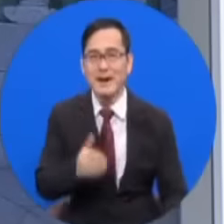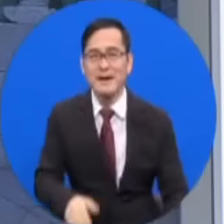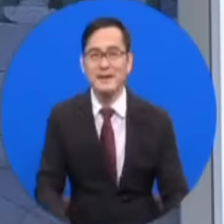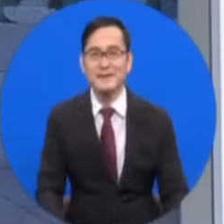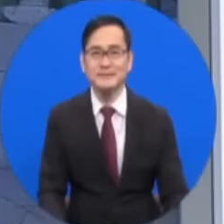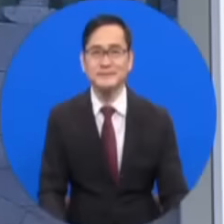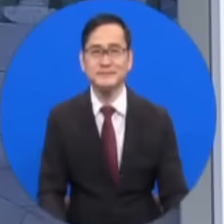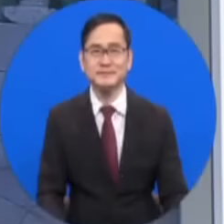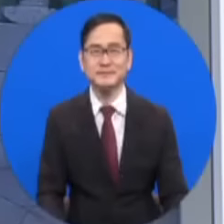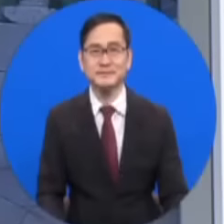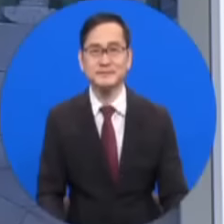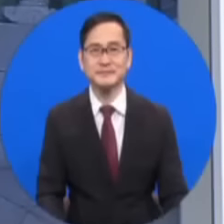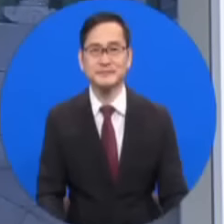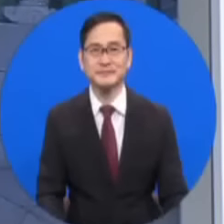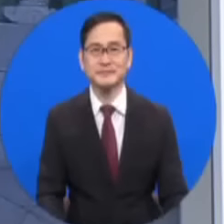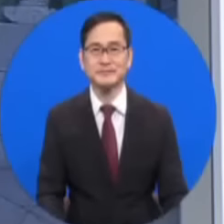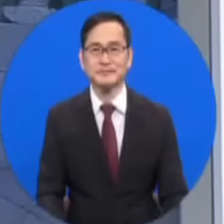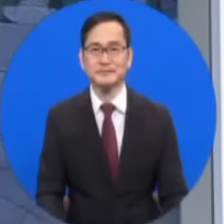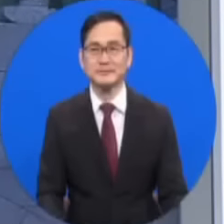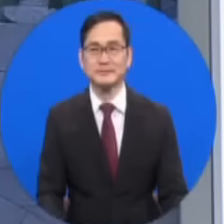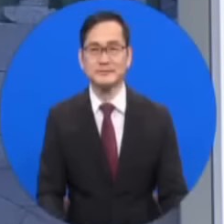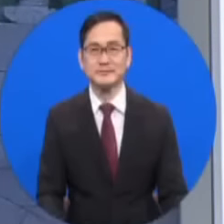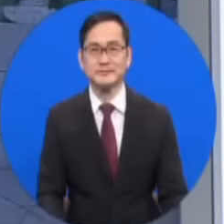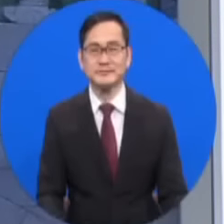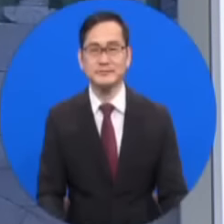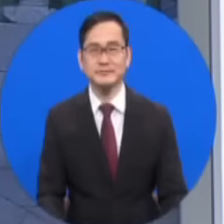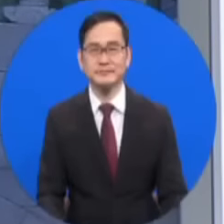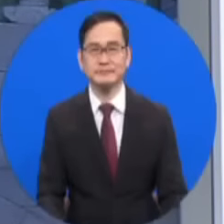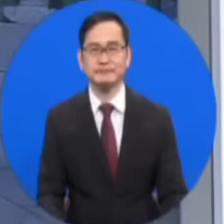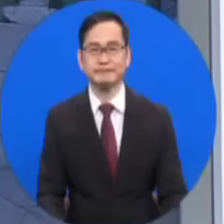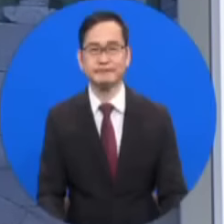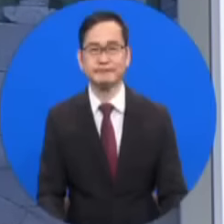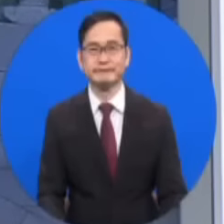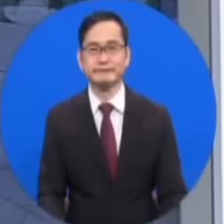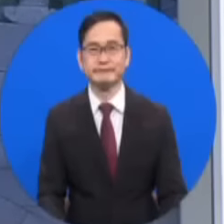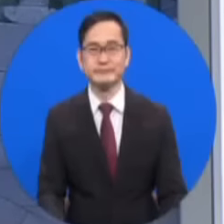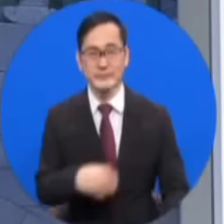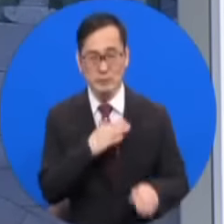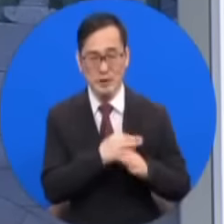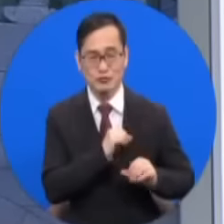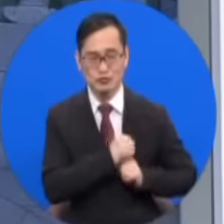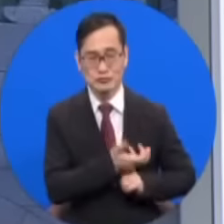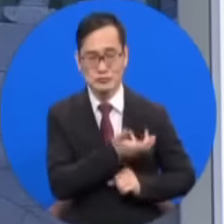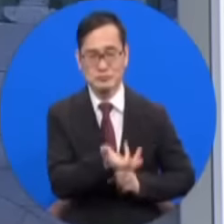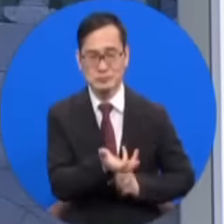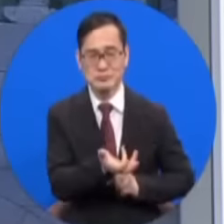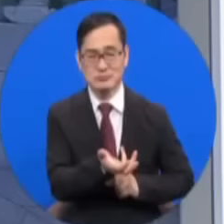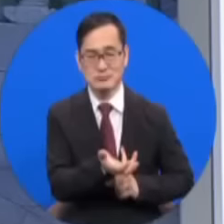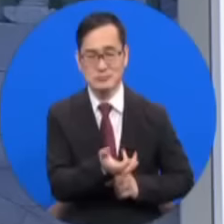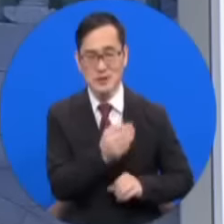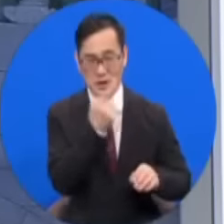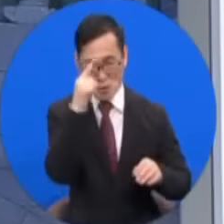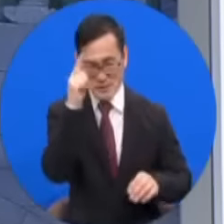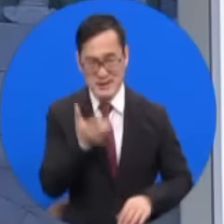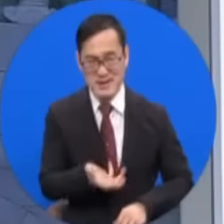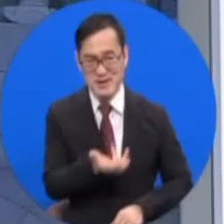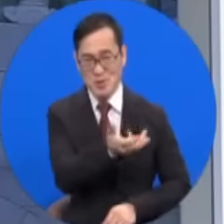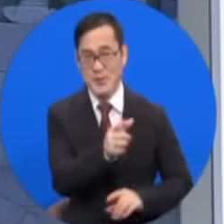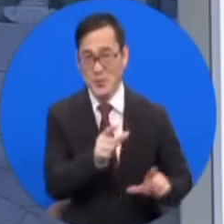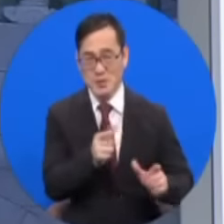있습니다네 아 우리 정보원이 상당히 잘 잡아냈다라는 평가가 나올 것 같습니다 그뿐만이 아닙니다